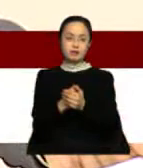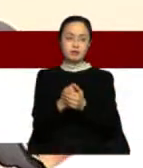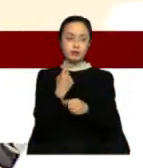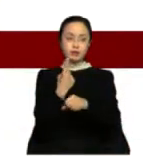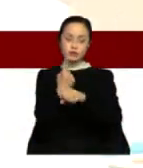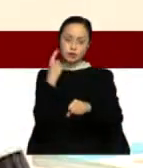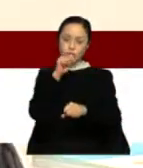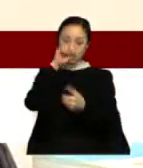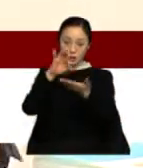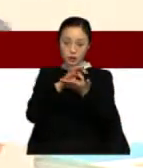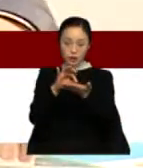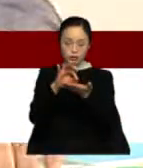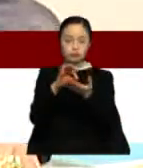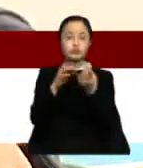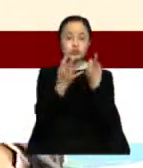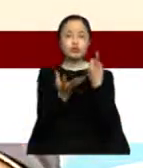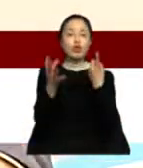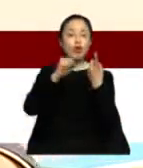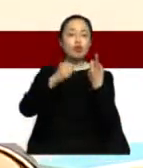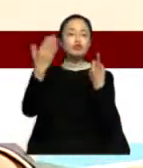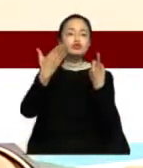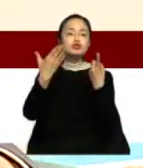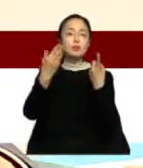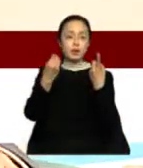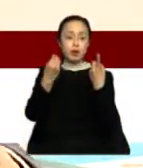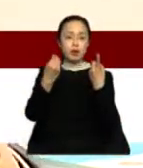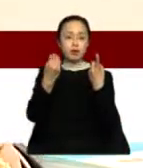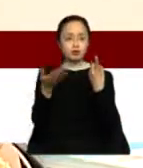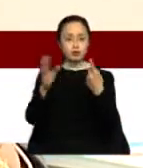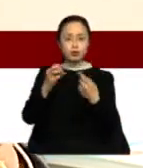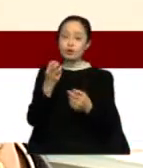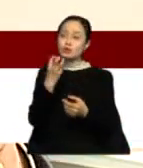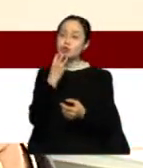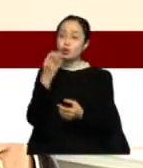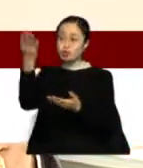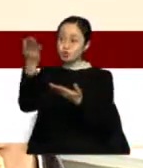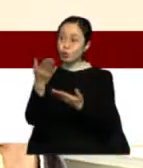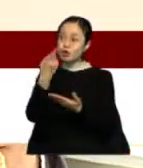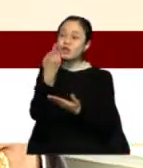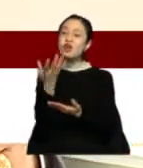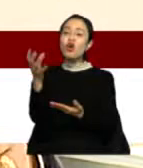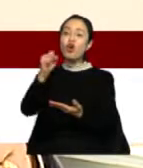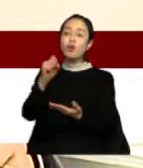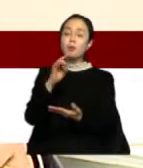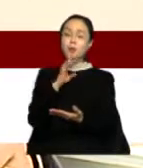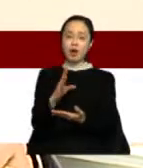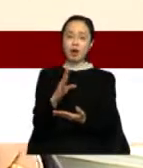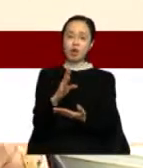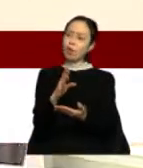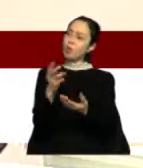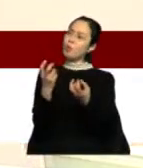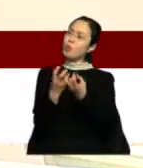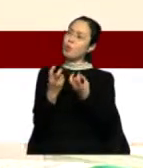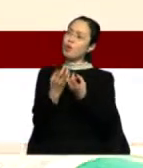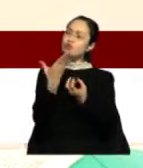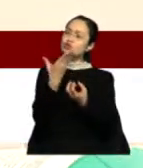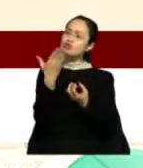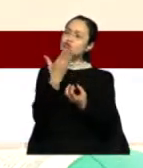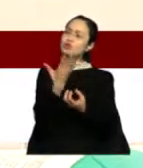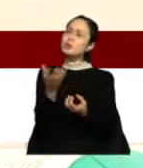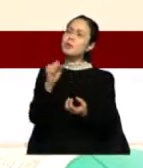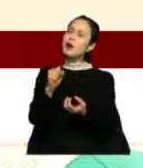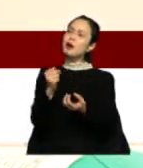1억 9천이었는데 갑자기 서울에서 1억이 내려오니 집행할 때 집행할 때좀